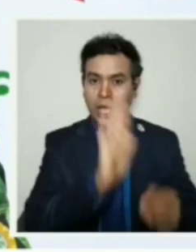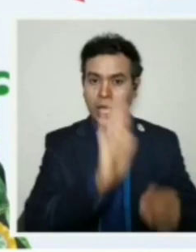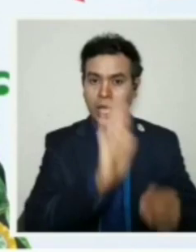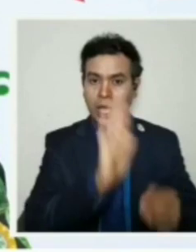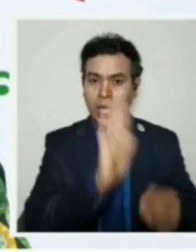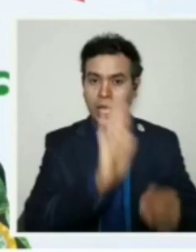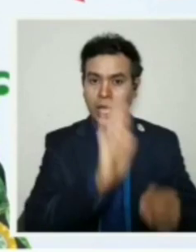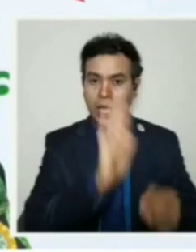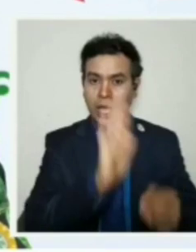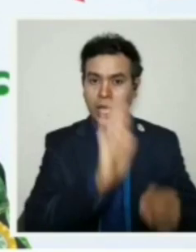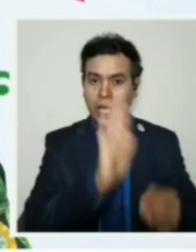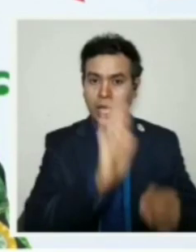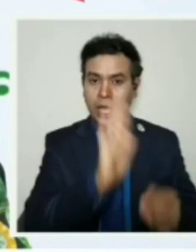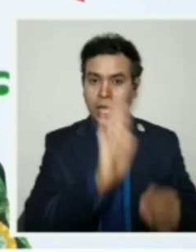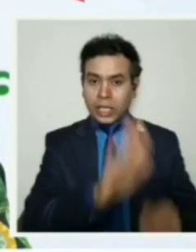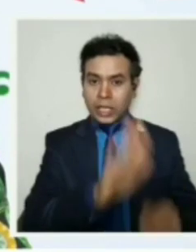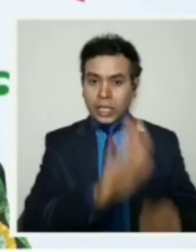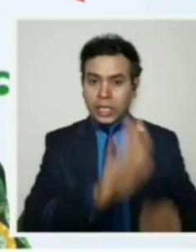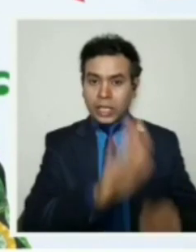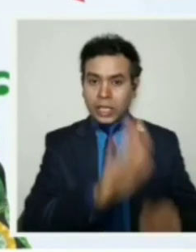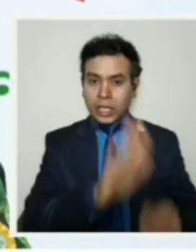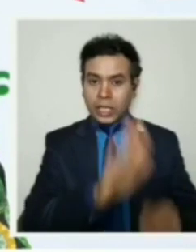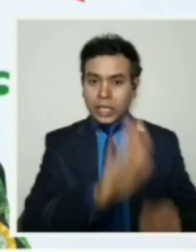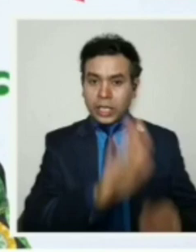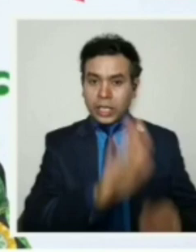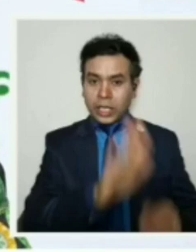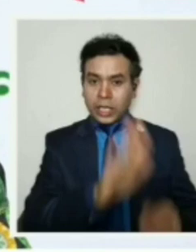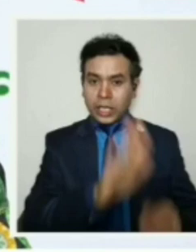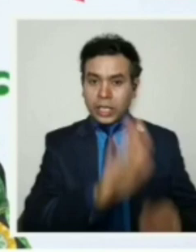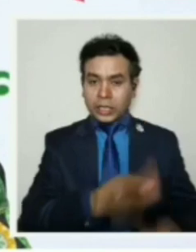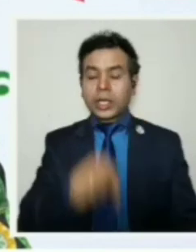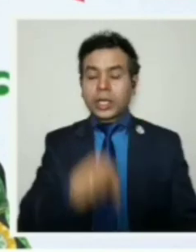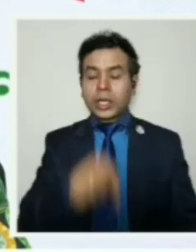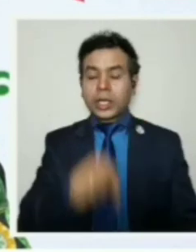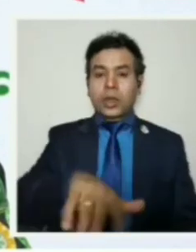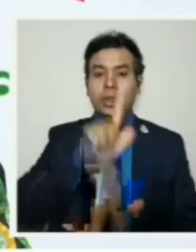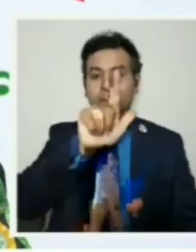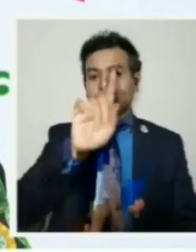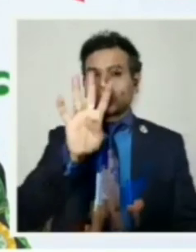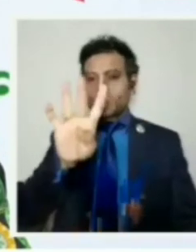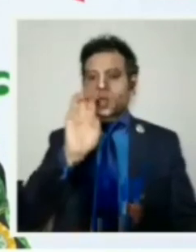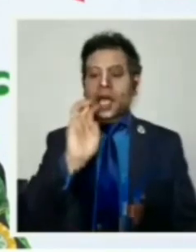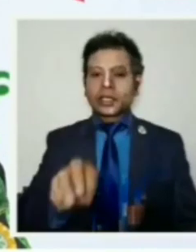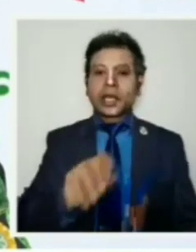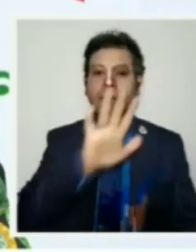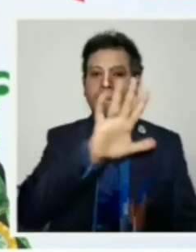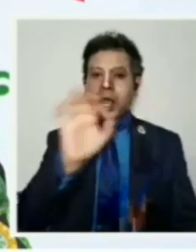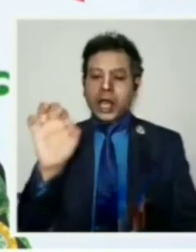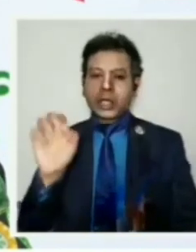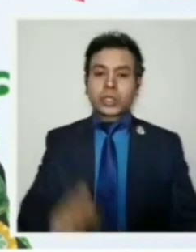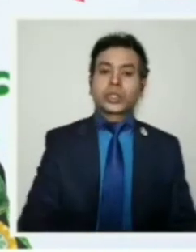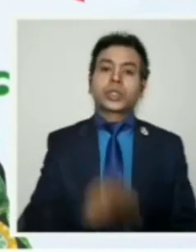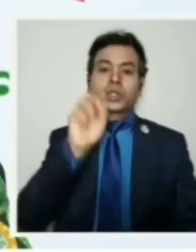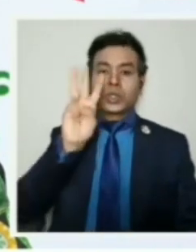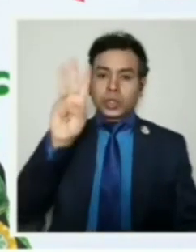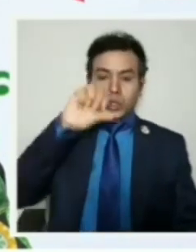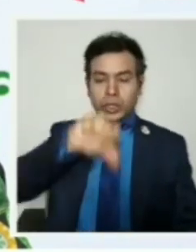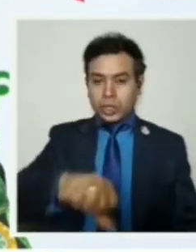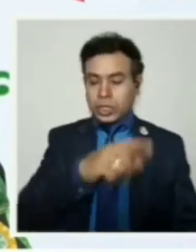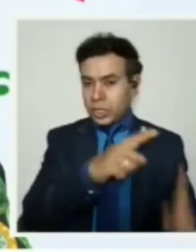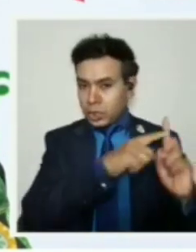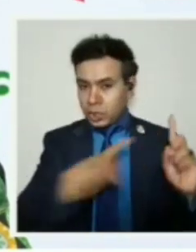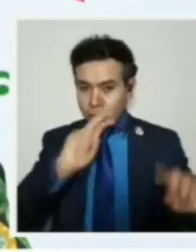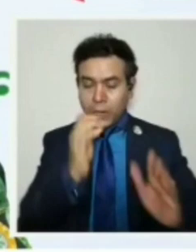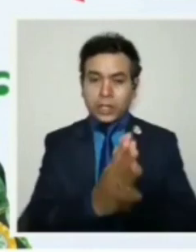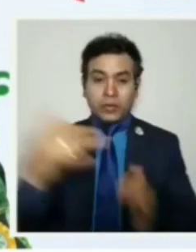1,74,539টি এবং এ পর্যন্ত ফোন কল গ্রহণ করা হয়েছে 99,57,100টি। অনলাইন প্ল্যাটফর্ম মুক্ত পাঠে হটলাইন সেবা